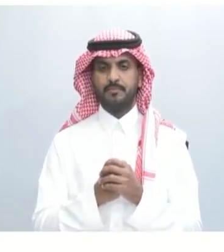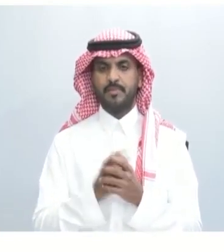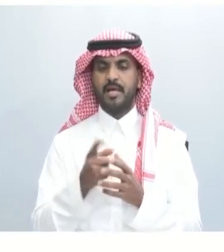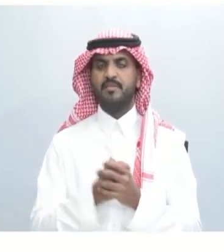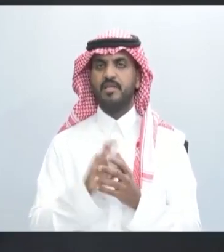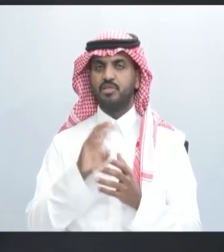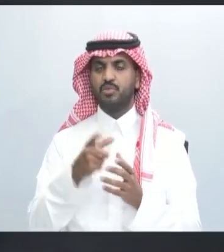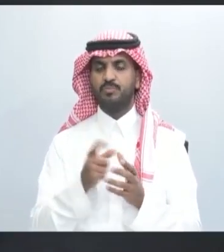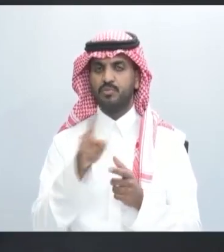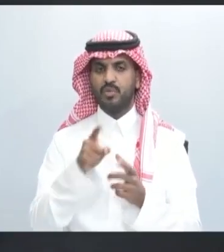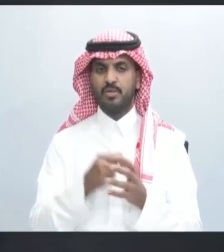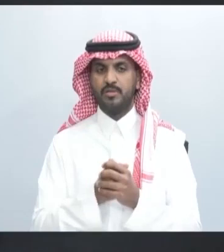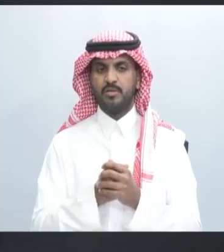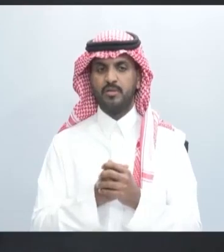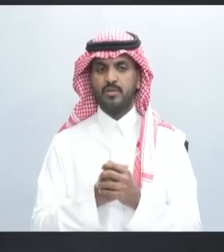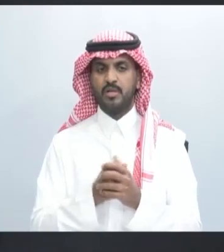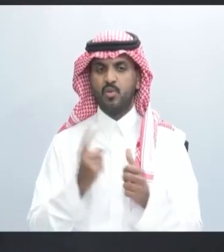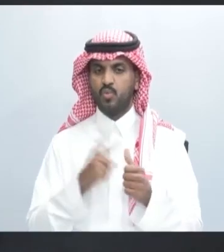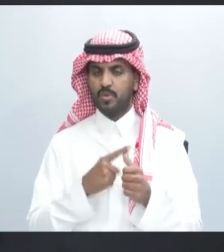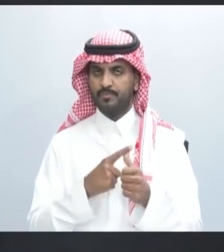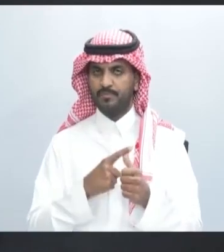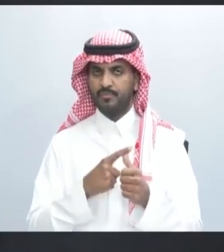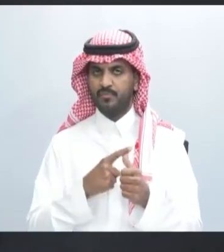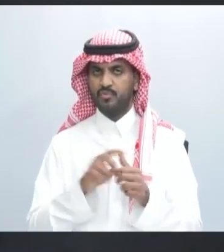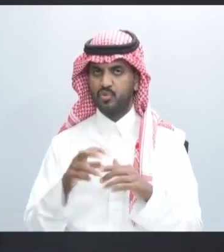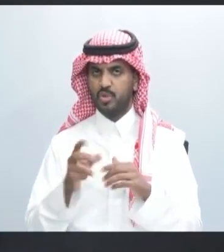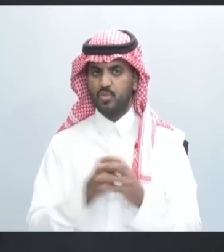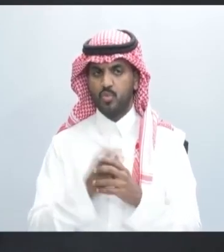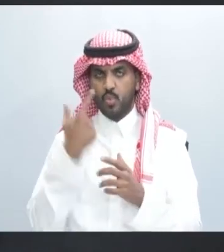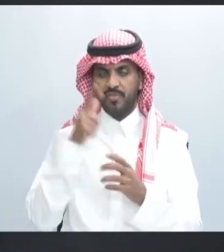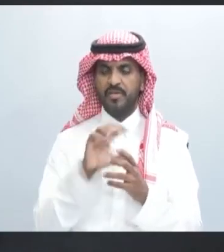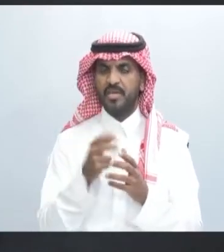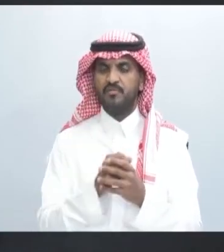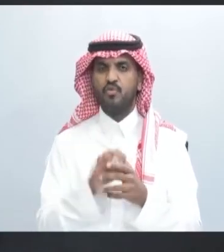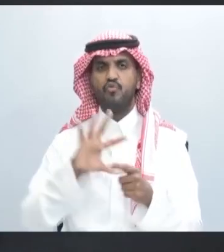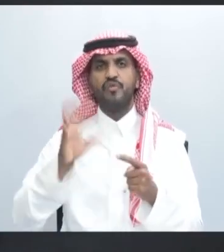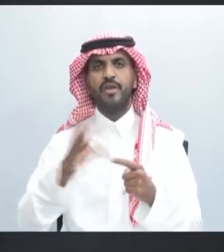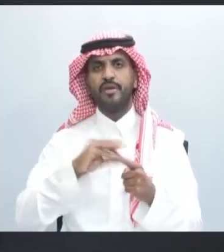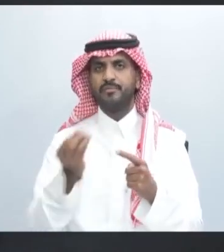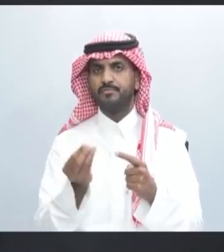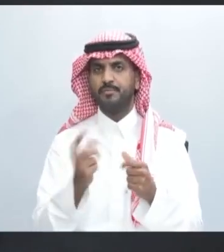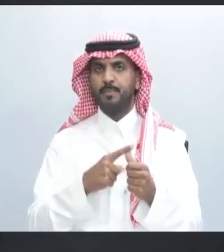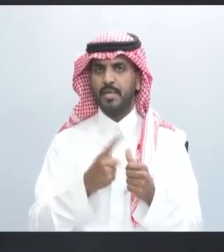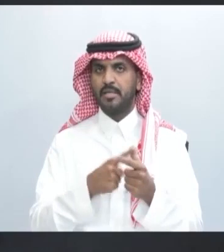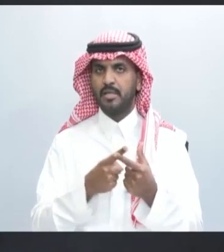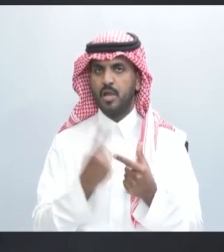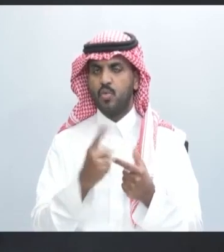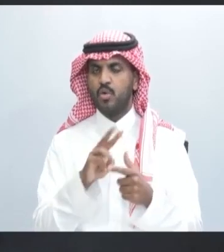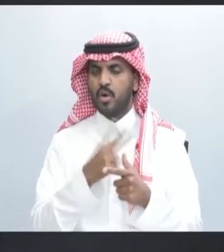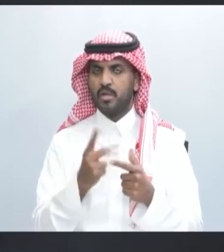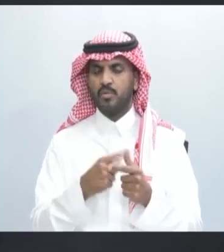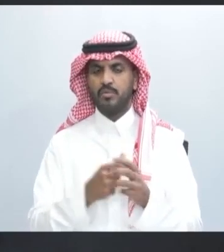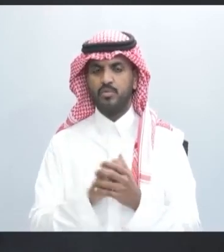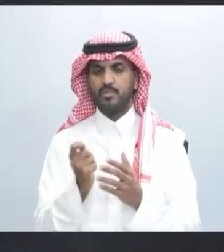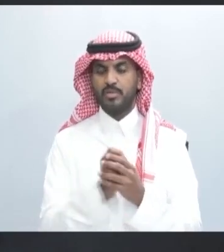هذا السؤال الفقره الاولى منه نريد ان نوضح كيف نفرق بين الاول وغير الاولي الفقره الثانيه